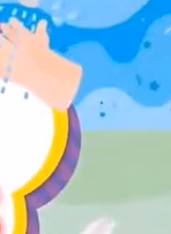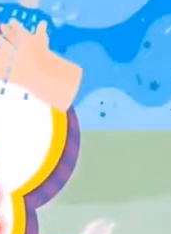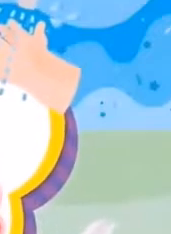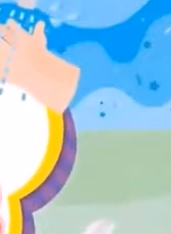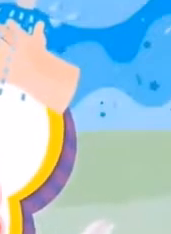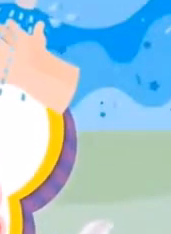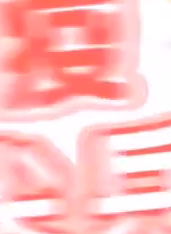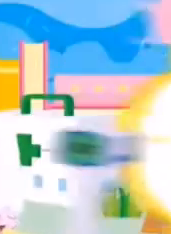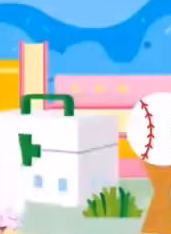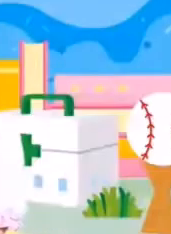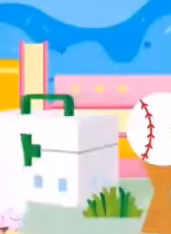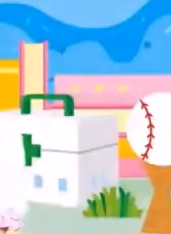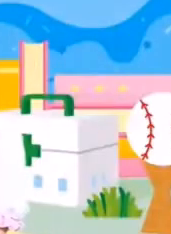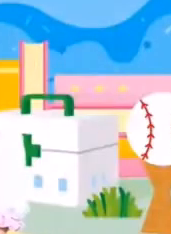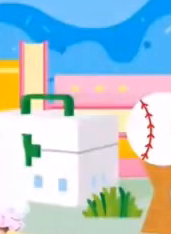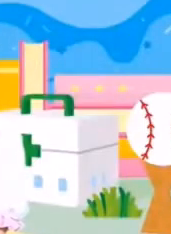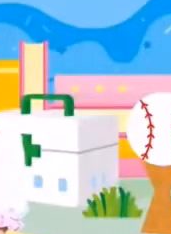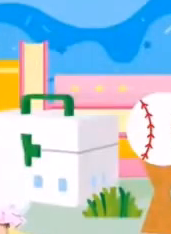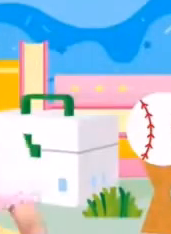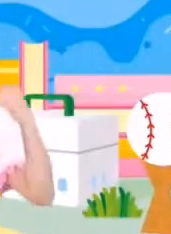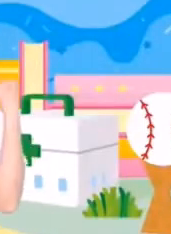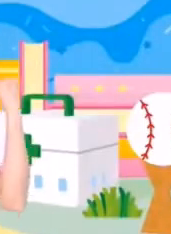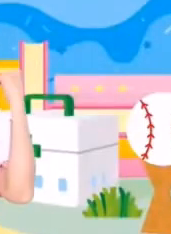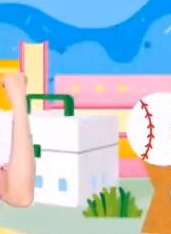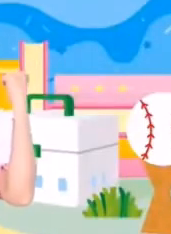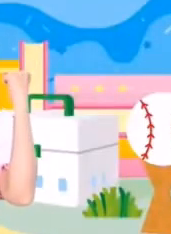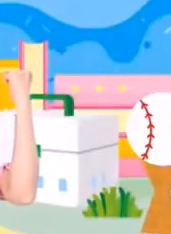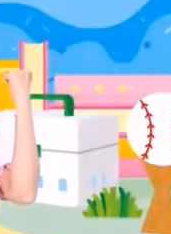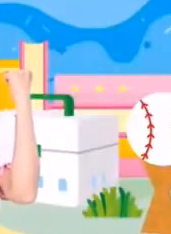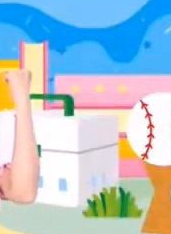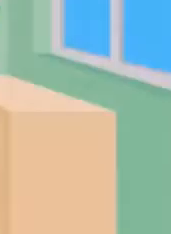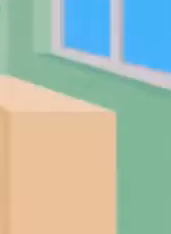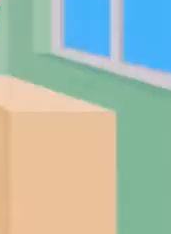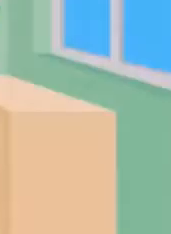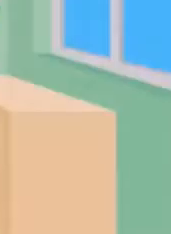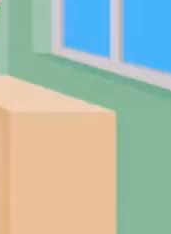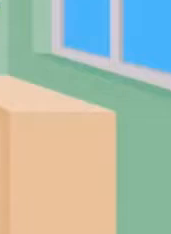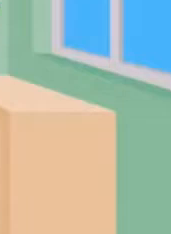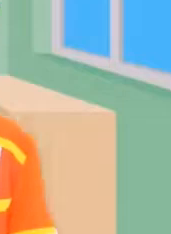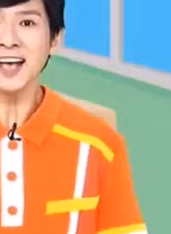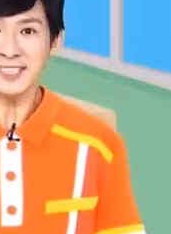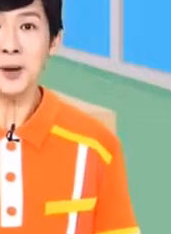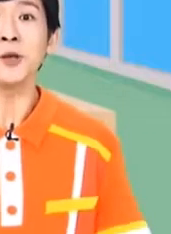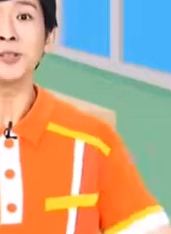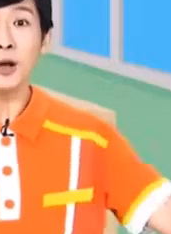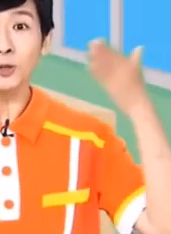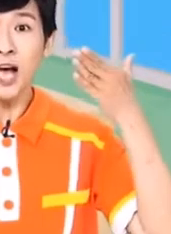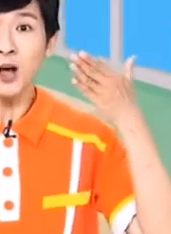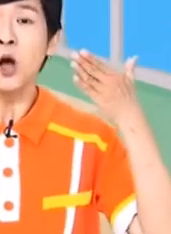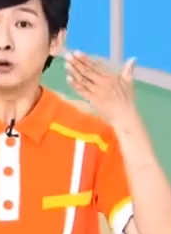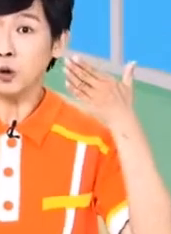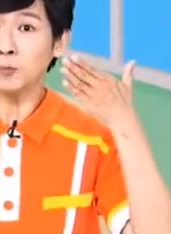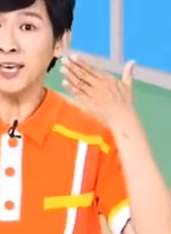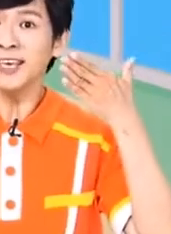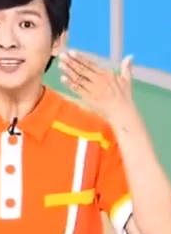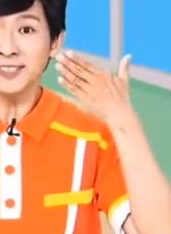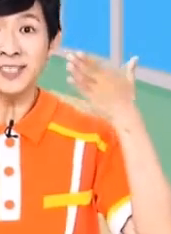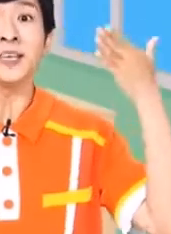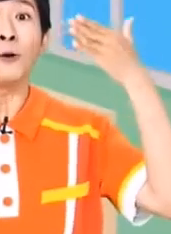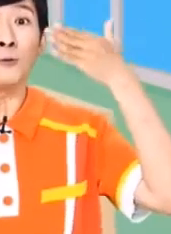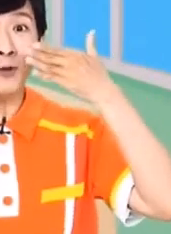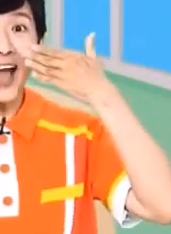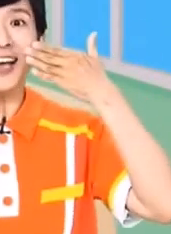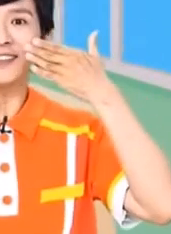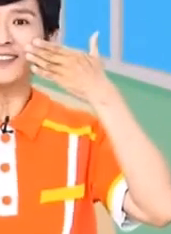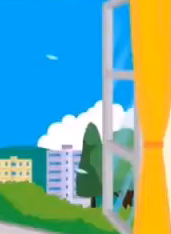小尖兵， 我是柳丁哥哥， 我是草莓姐姐。 防疫期间，小朋友戴口罩，口鼻